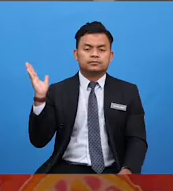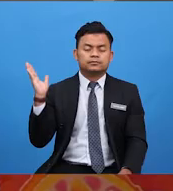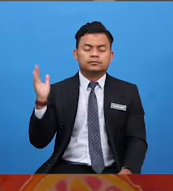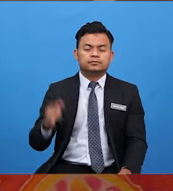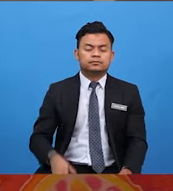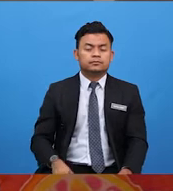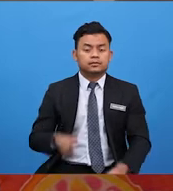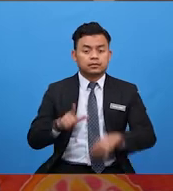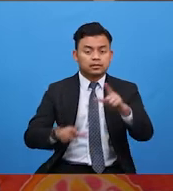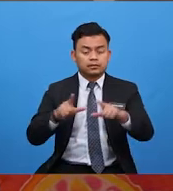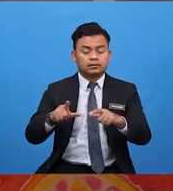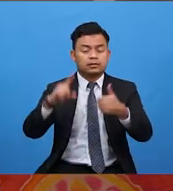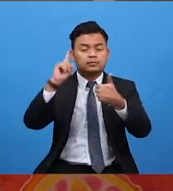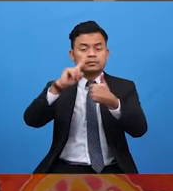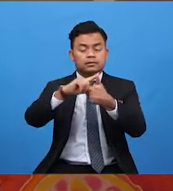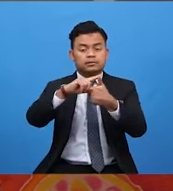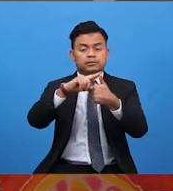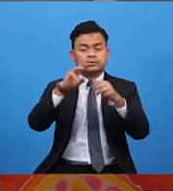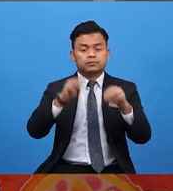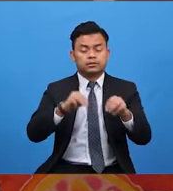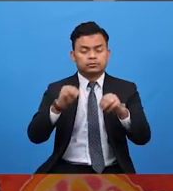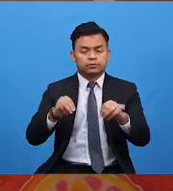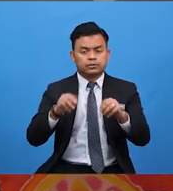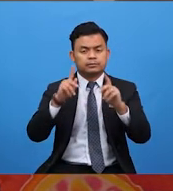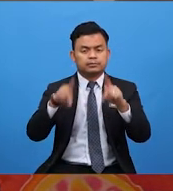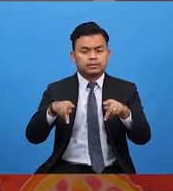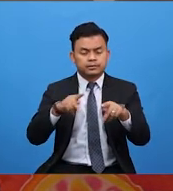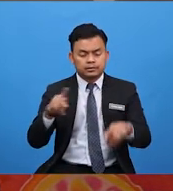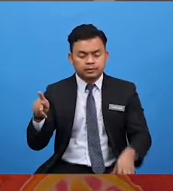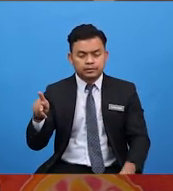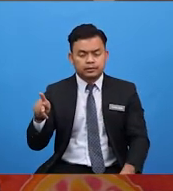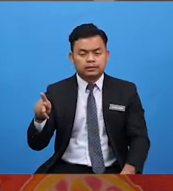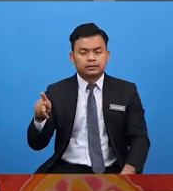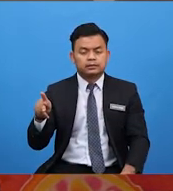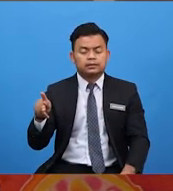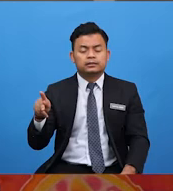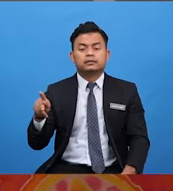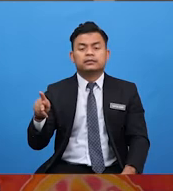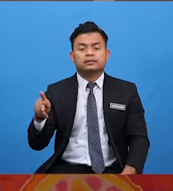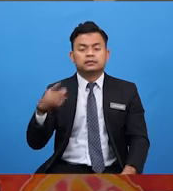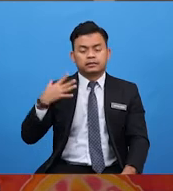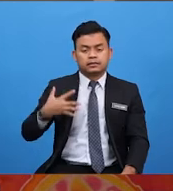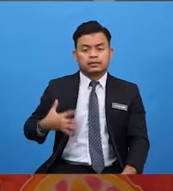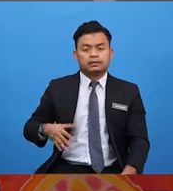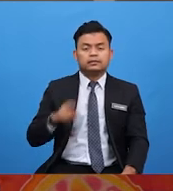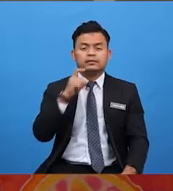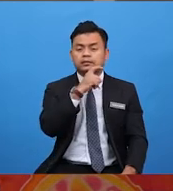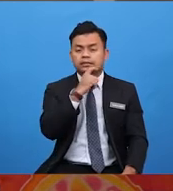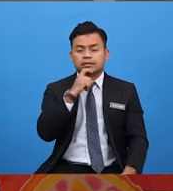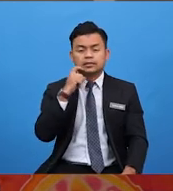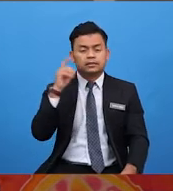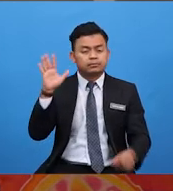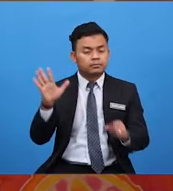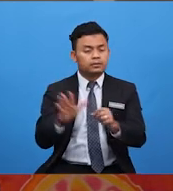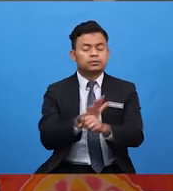Langkah pertama, murid-murid perlu pastikan kain dalam keadaan kering sepenuhnya. Sebaik-baiknya kain